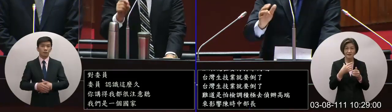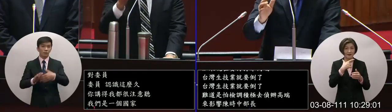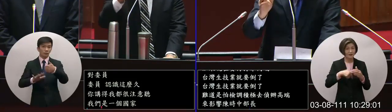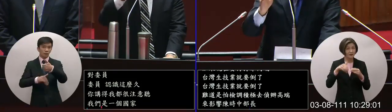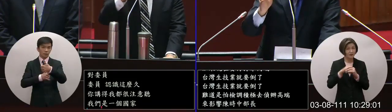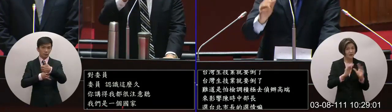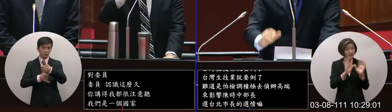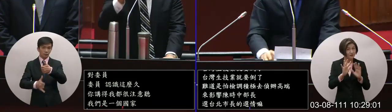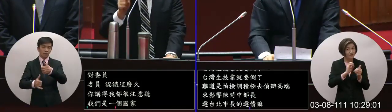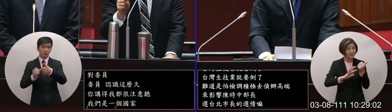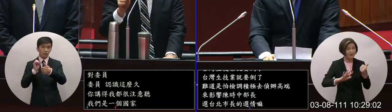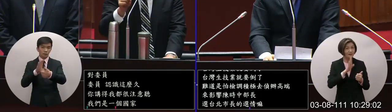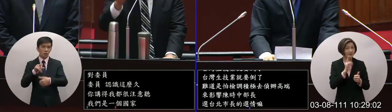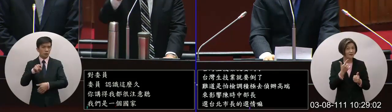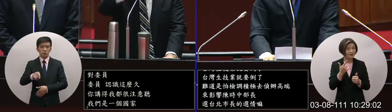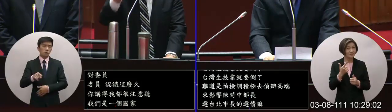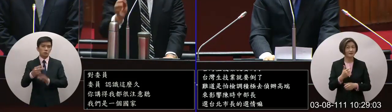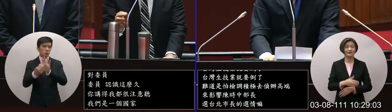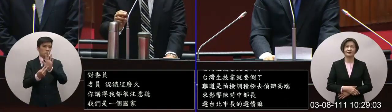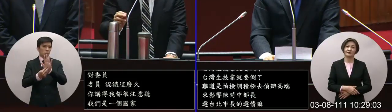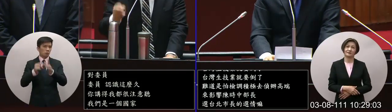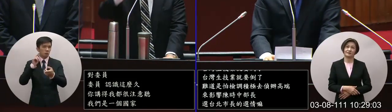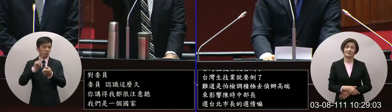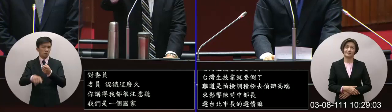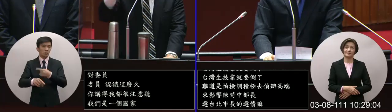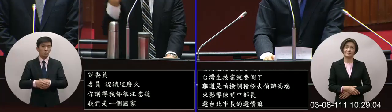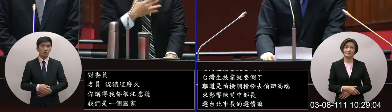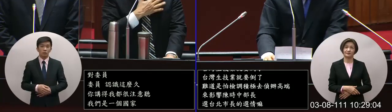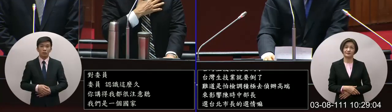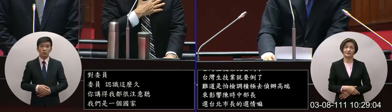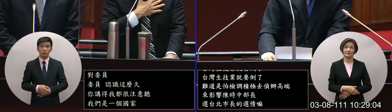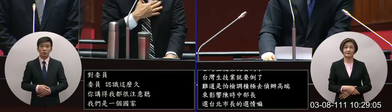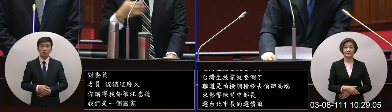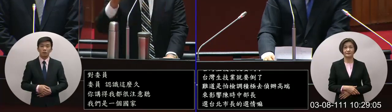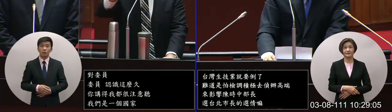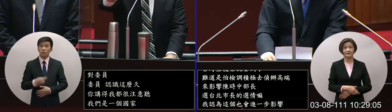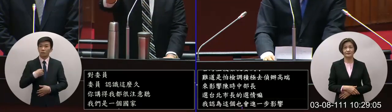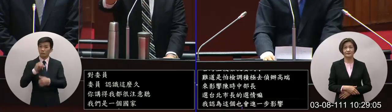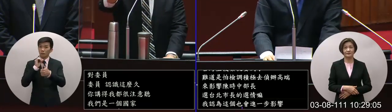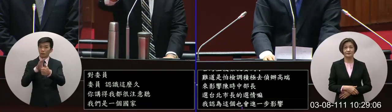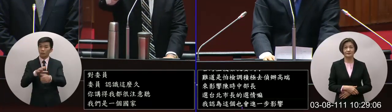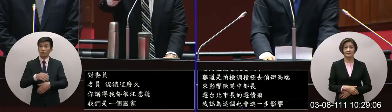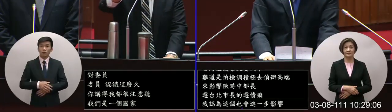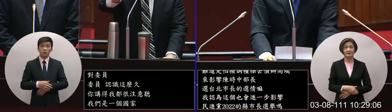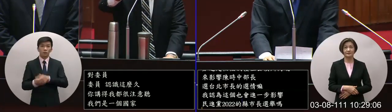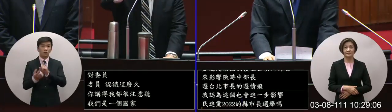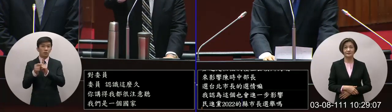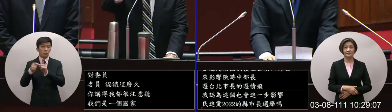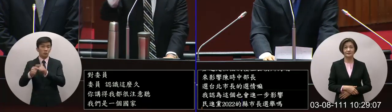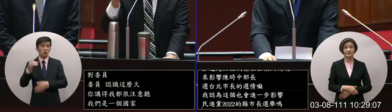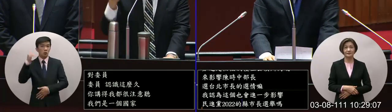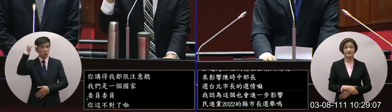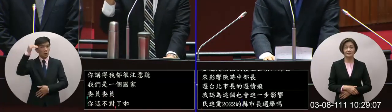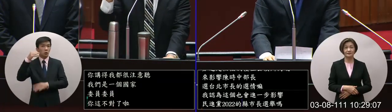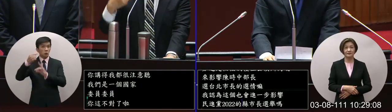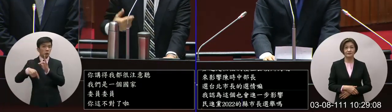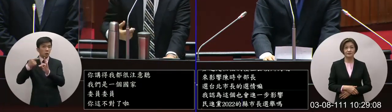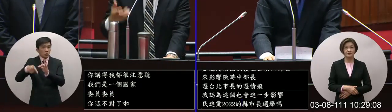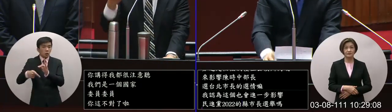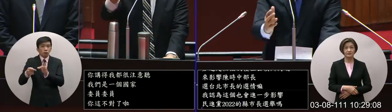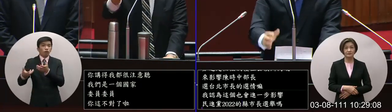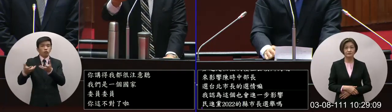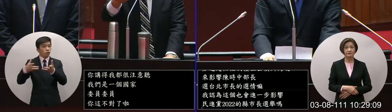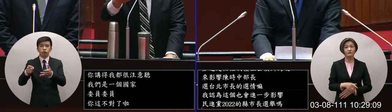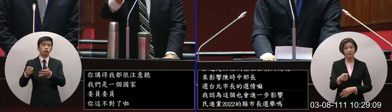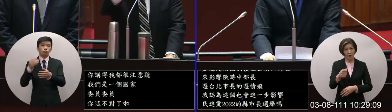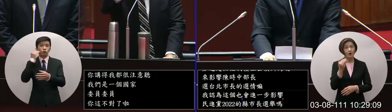喂，你就要到你店里啦，不是这样啦，我对高端没有任何负担。该办就办，